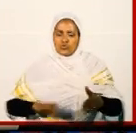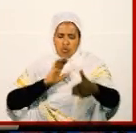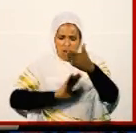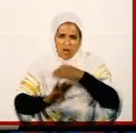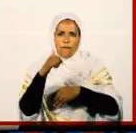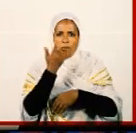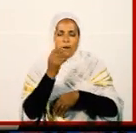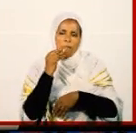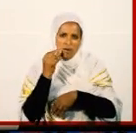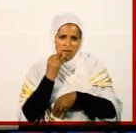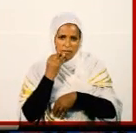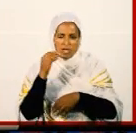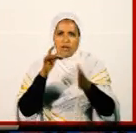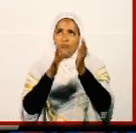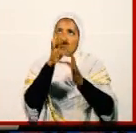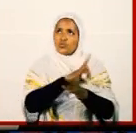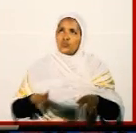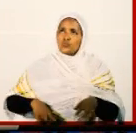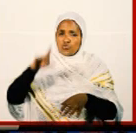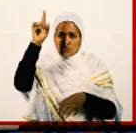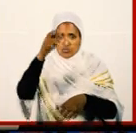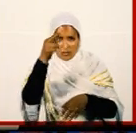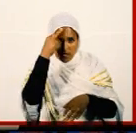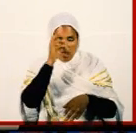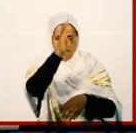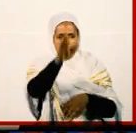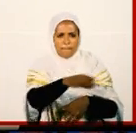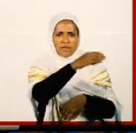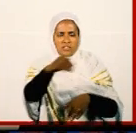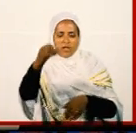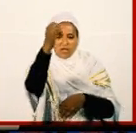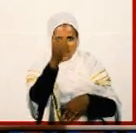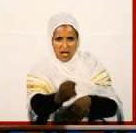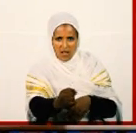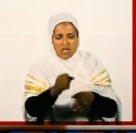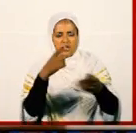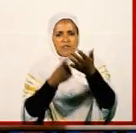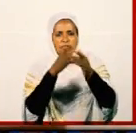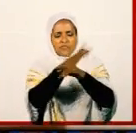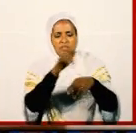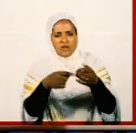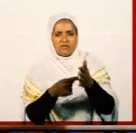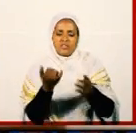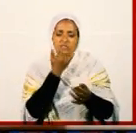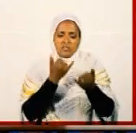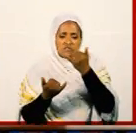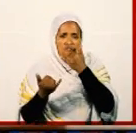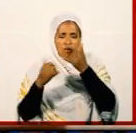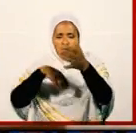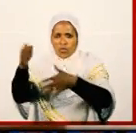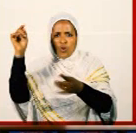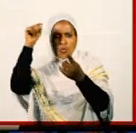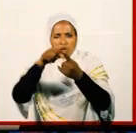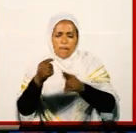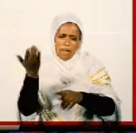መስቀል በመተከሉም ሽፍታውም የሰው ልጅም ከጥፋት ወጥቶ ወደ ቀደመ ርስቱ ተመለሰ። ስለዚህ ለድንግል ማርያም ይሄ